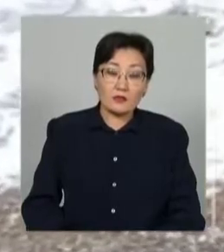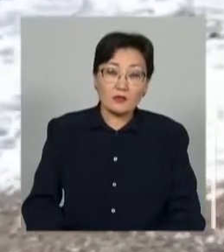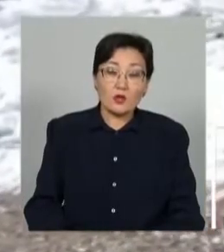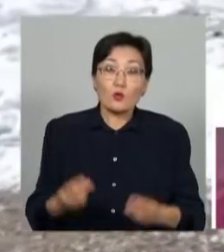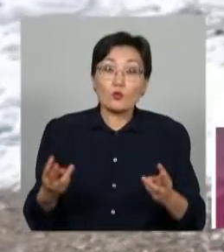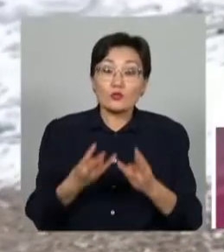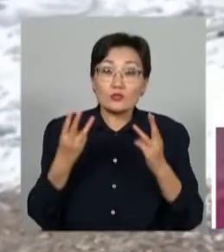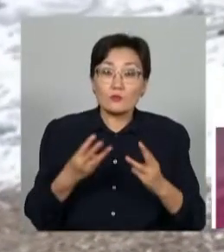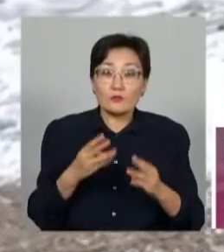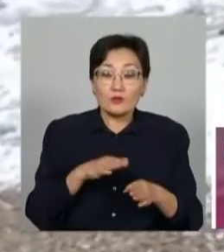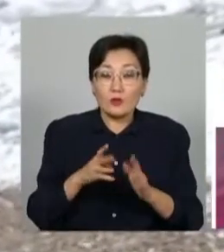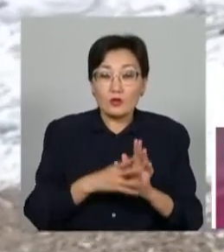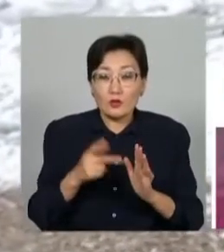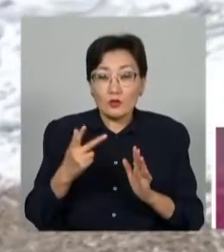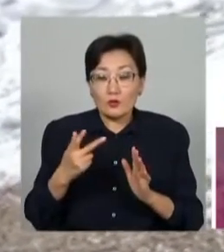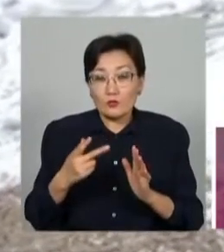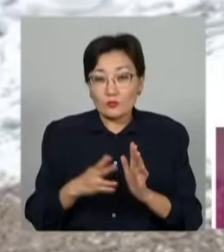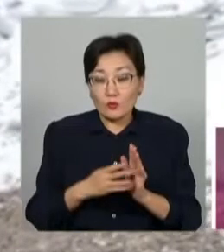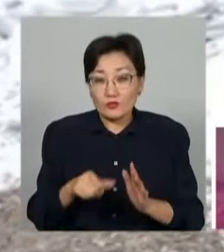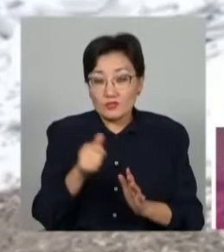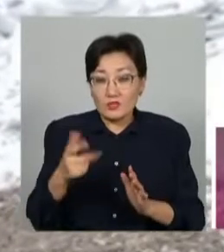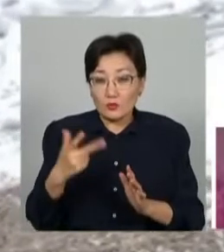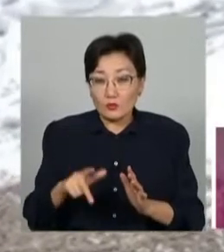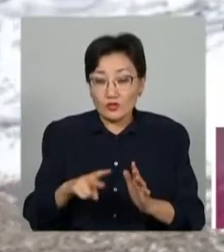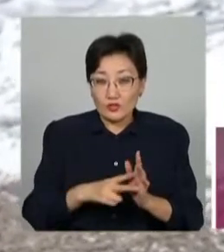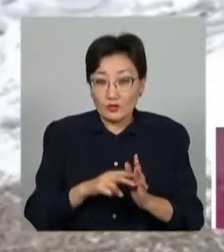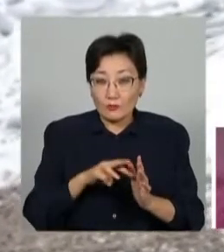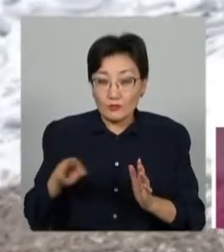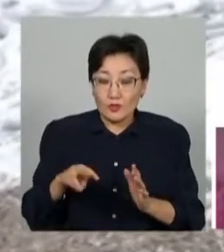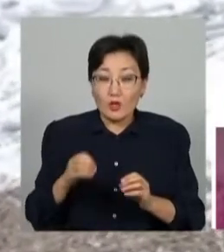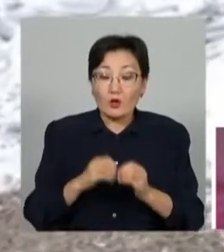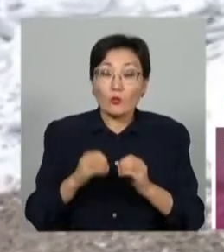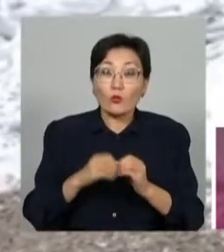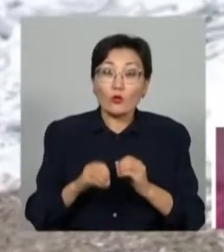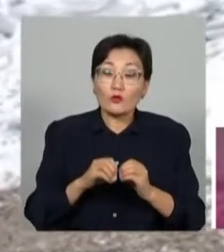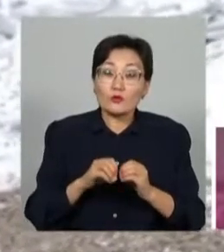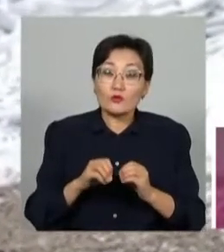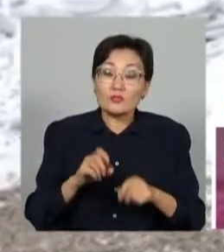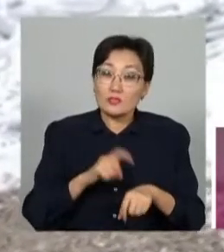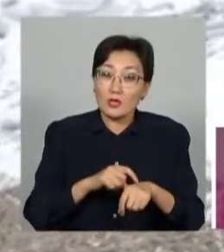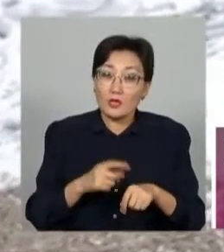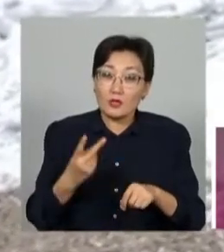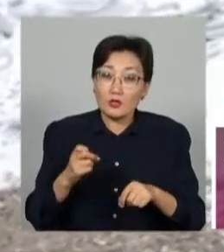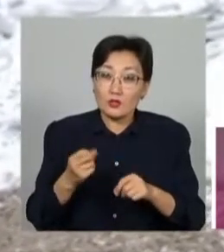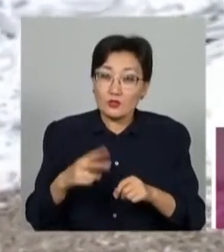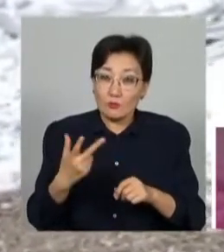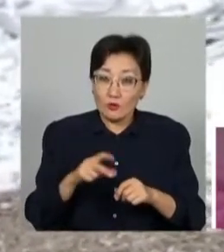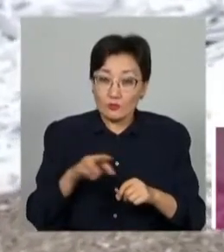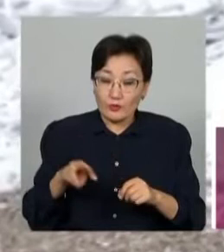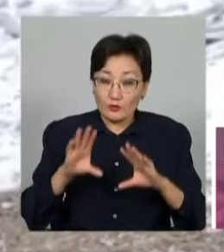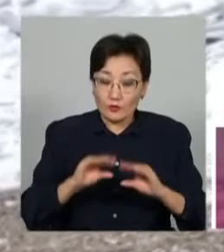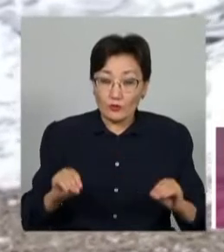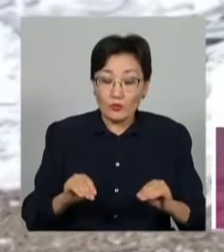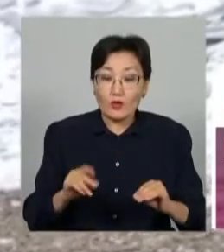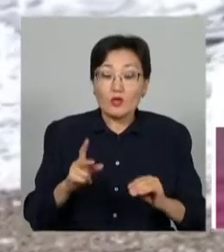Өрт 9 сағат 37 минутта оқшаланып, 10 сағат 23 минутта сөндірілді. Өрттің көлемі 781